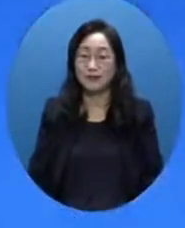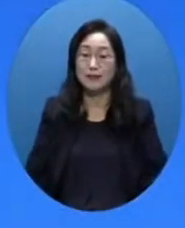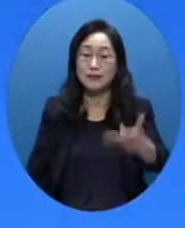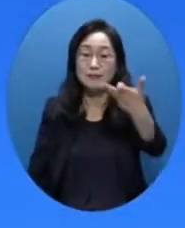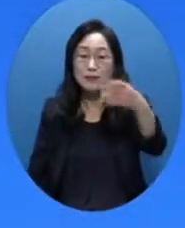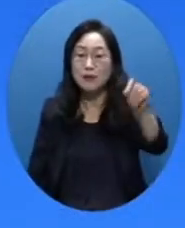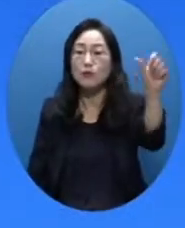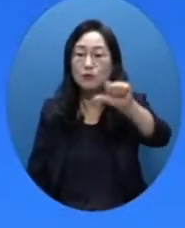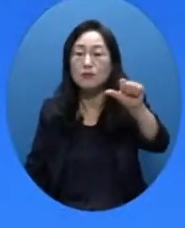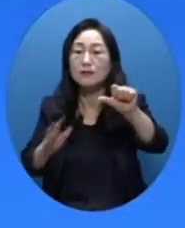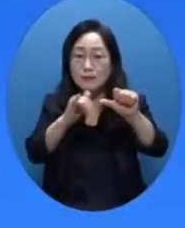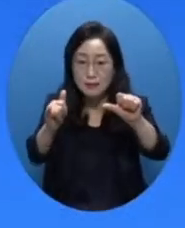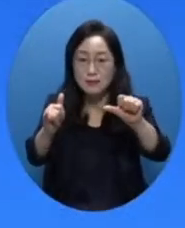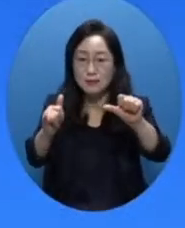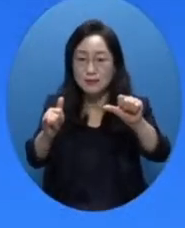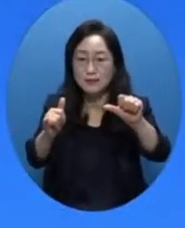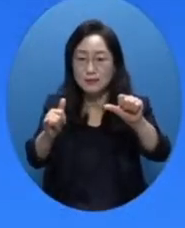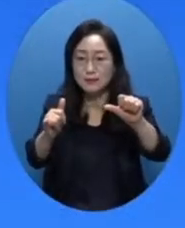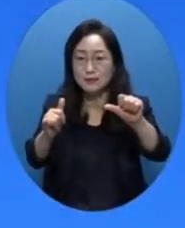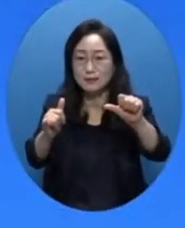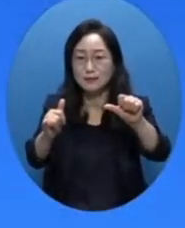18만 5천 명이